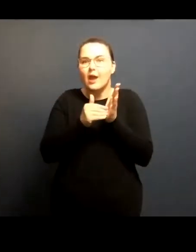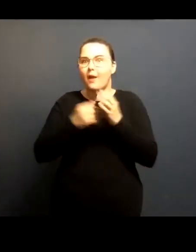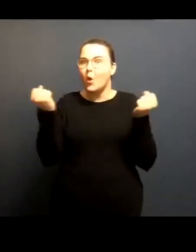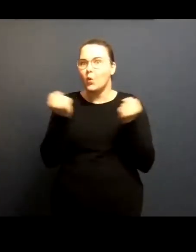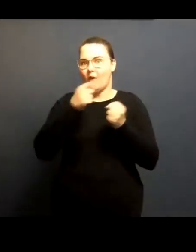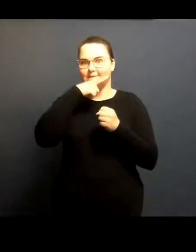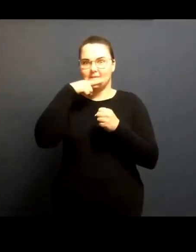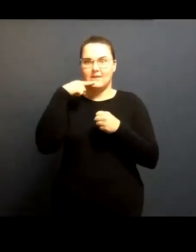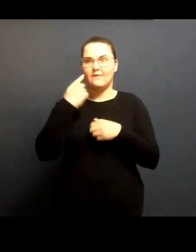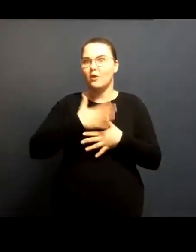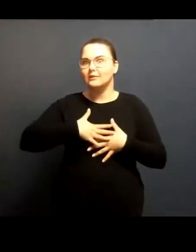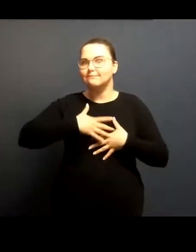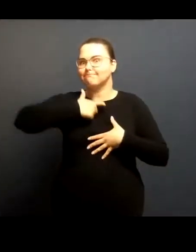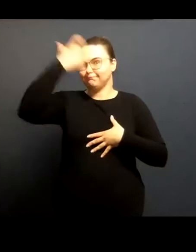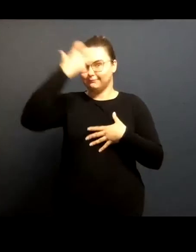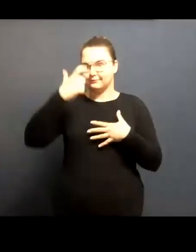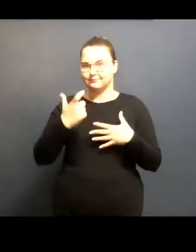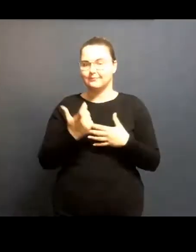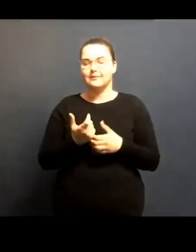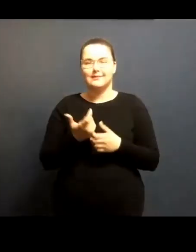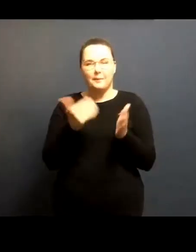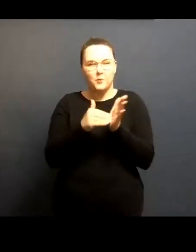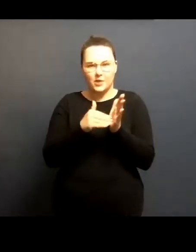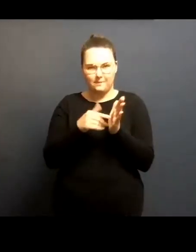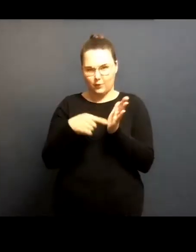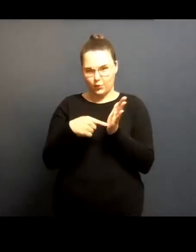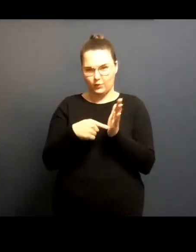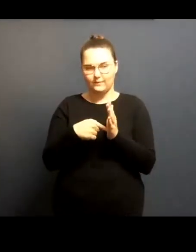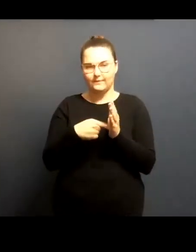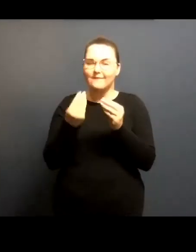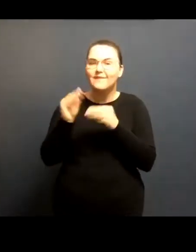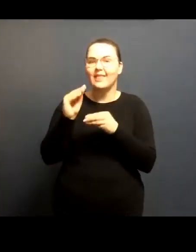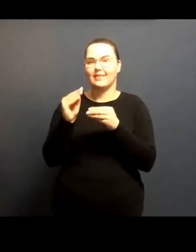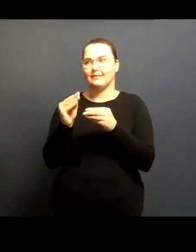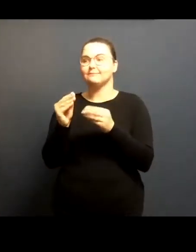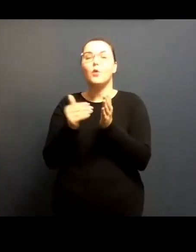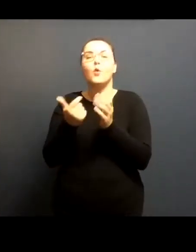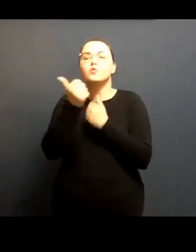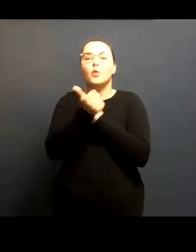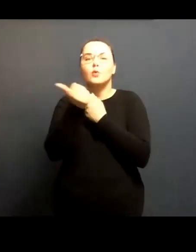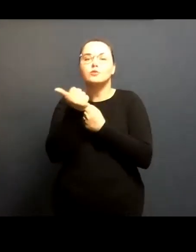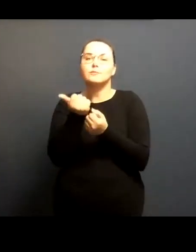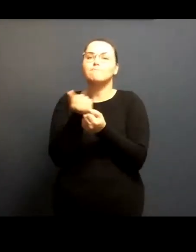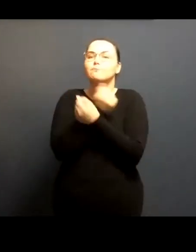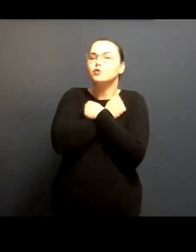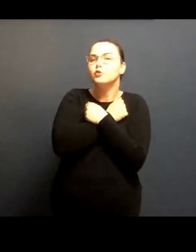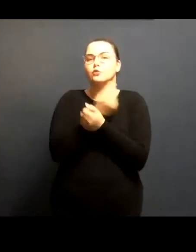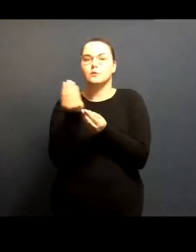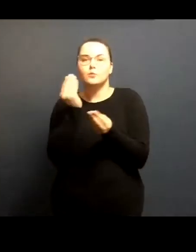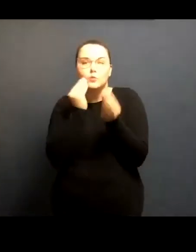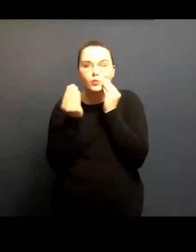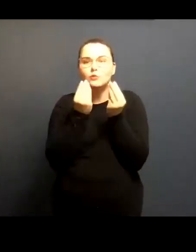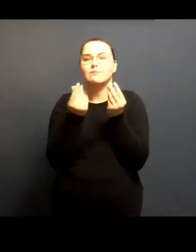intymność. I to jest cała sfera właśnie tych przytuleń, tych pocałunków, tej bliskości